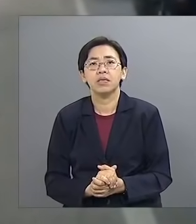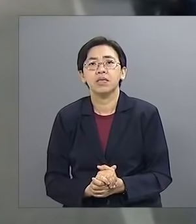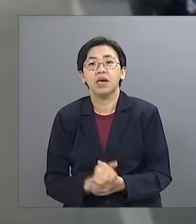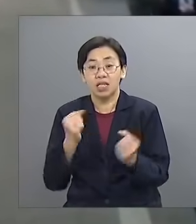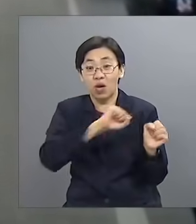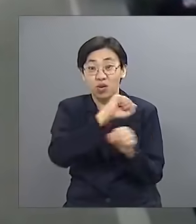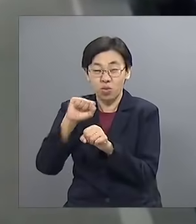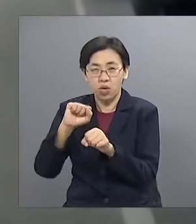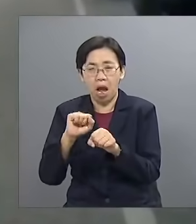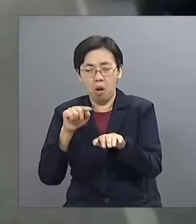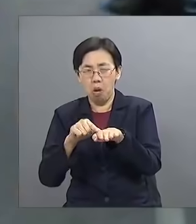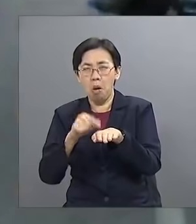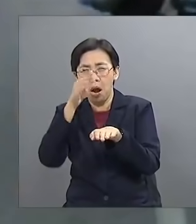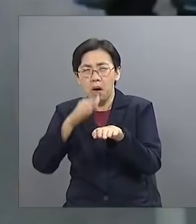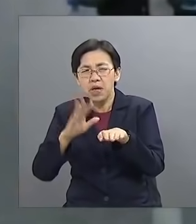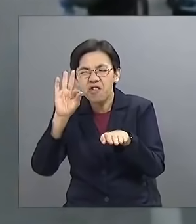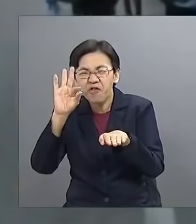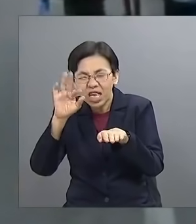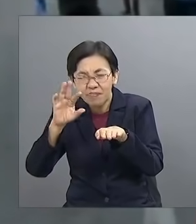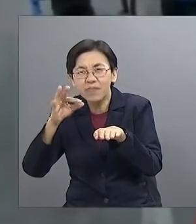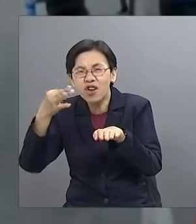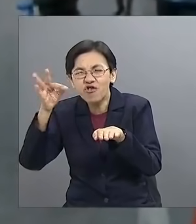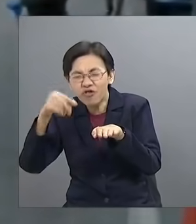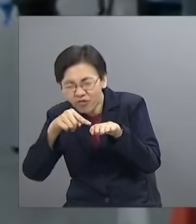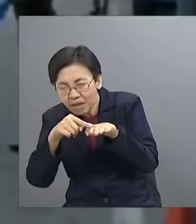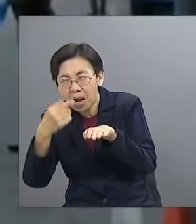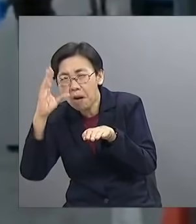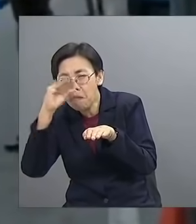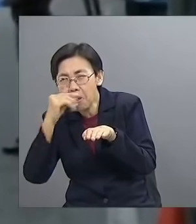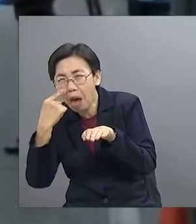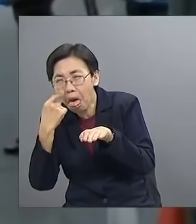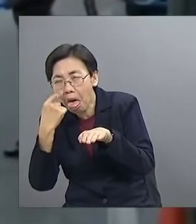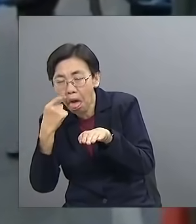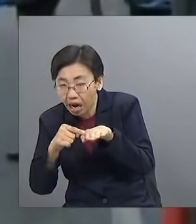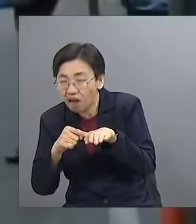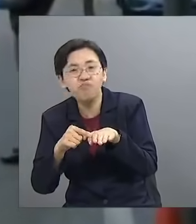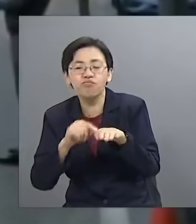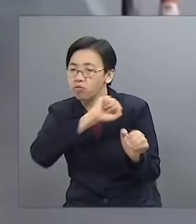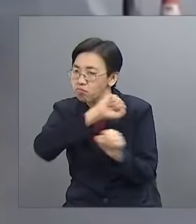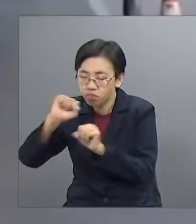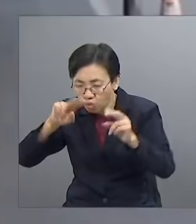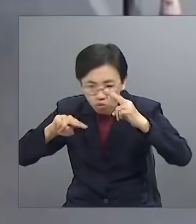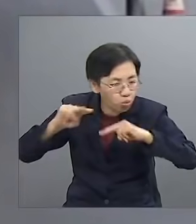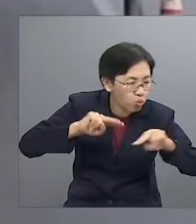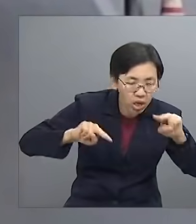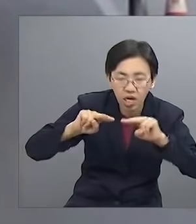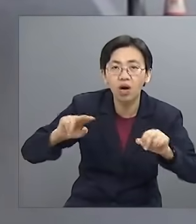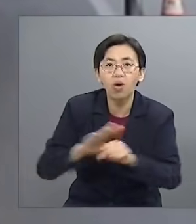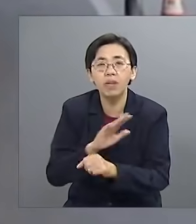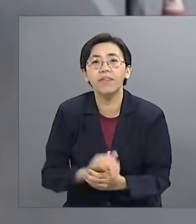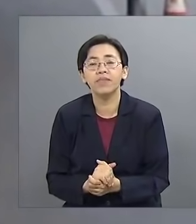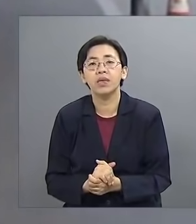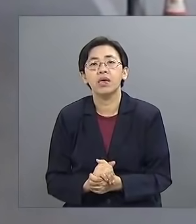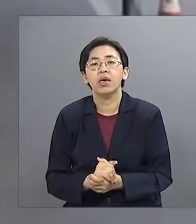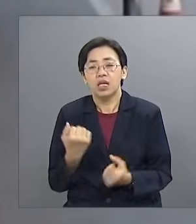ากลัวเรื่องการขนย้ายต่างด้าวนะครับแต่คนที่เดินทางก็คือจากการสอบถามเนี่ยเขามีภาระจำเป็นต้องหนึ่งต้องไ